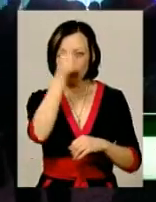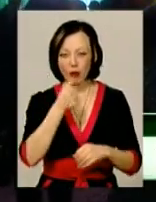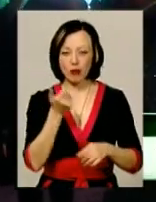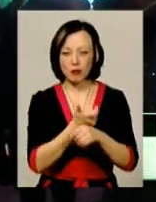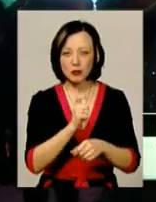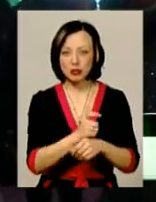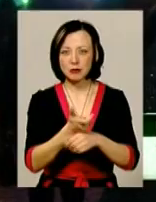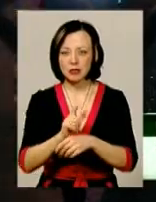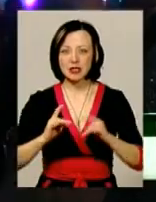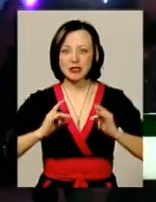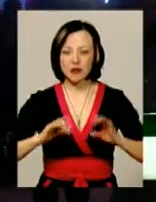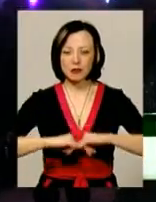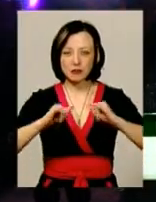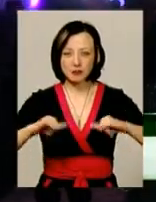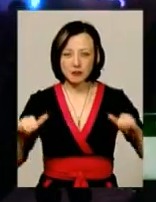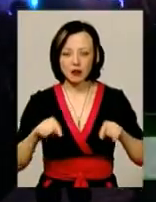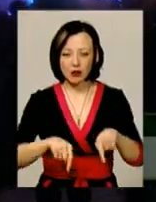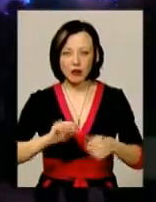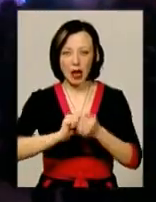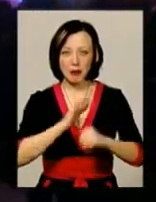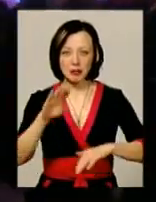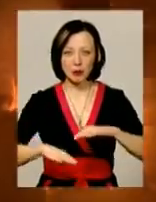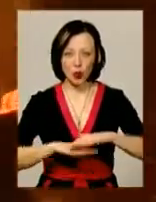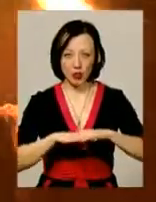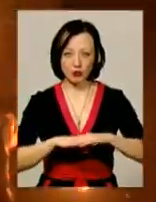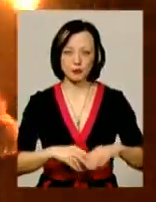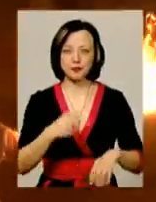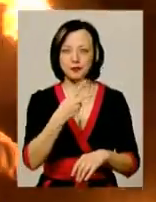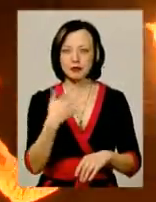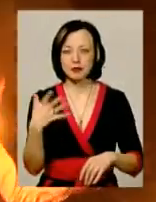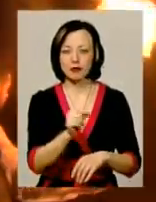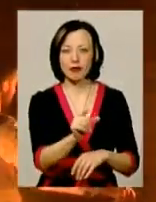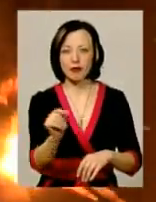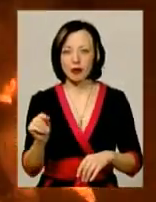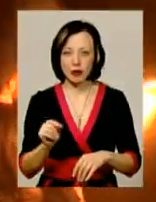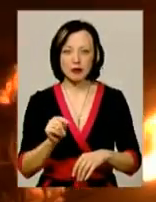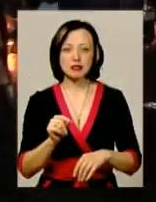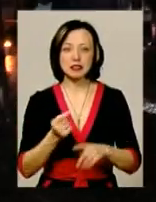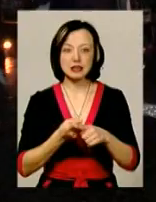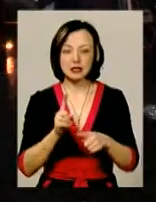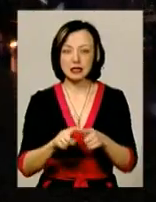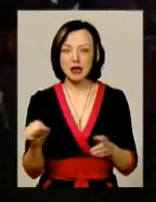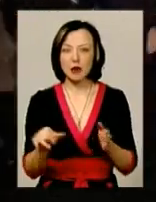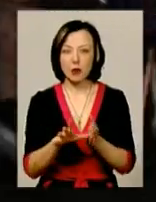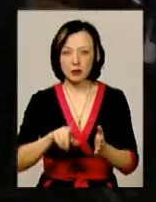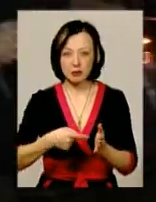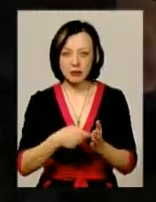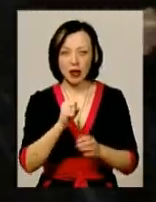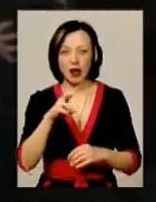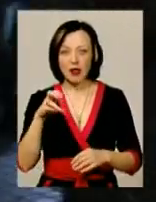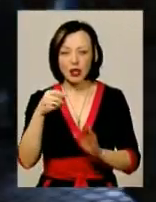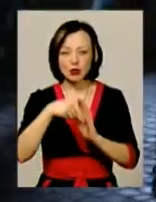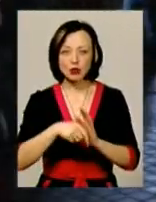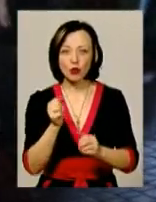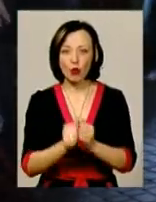і більше це свято набирає обертів саме в Кам'янці-Подільському. 25 пар, говорить Беата Логін, це рекорд міста. Але, каже дівчина, суть